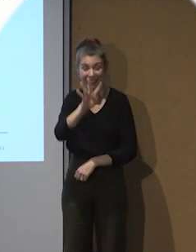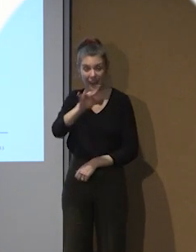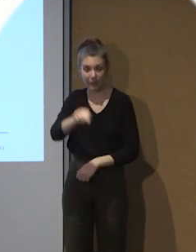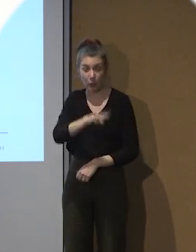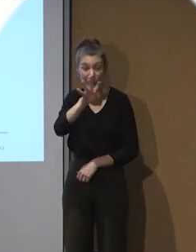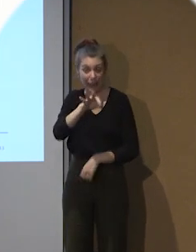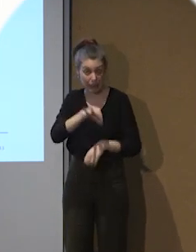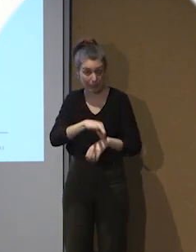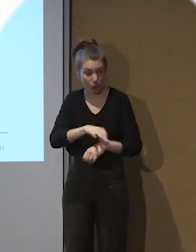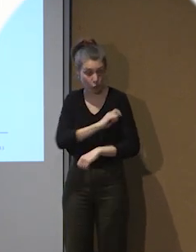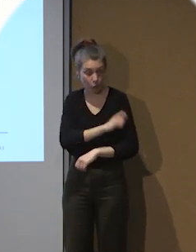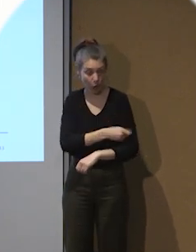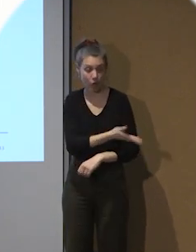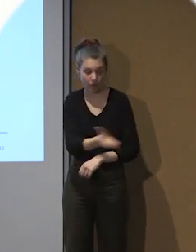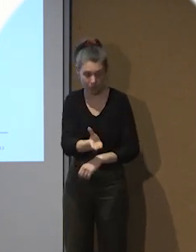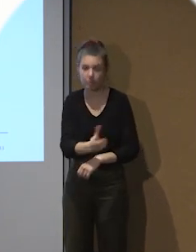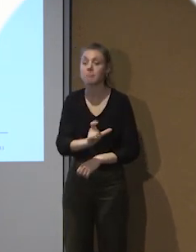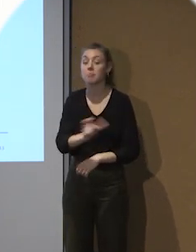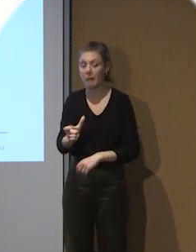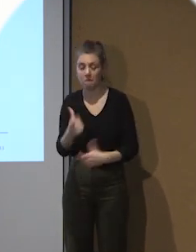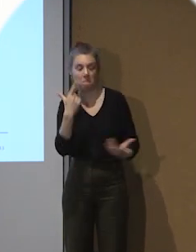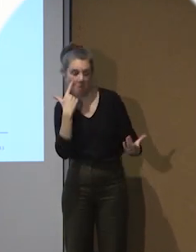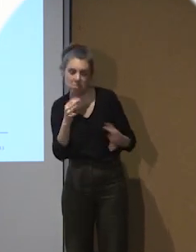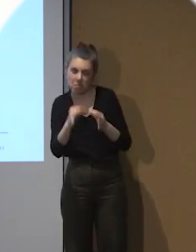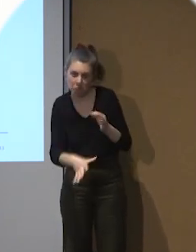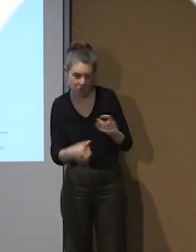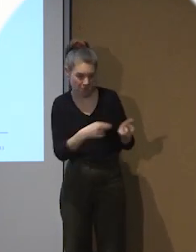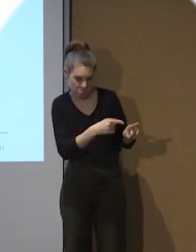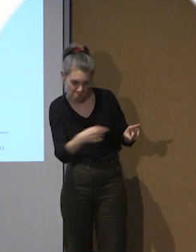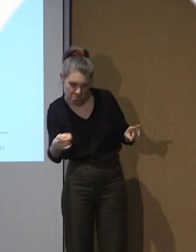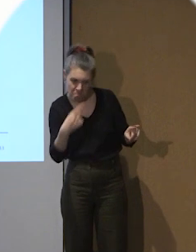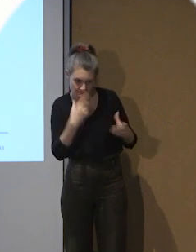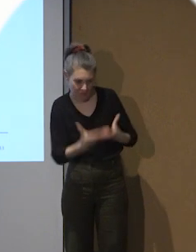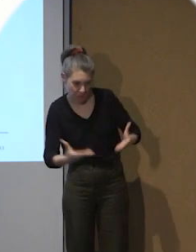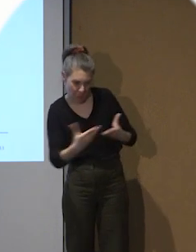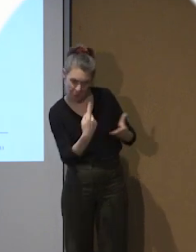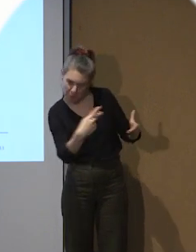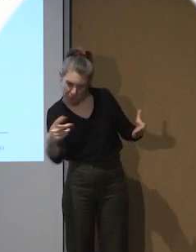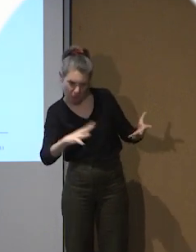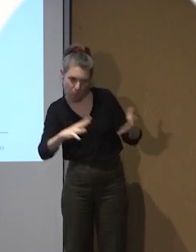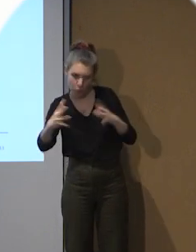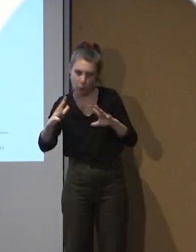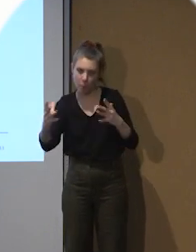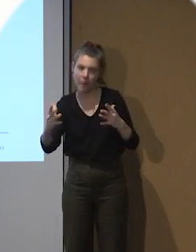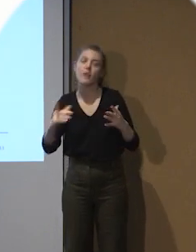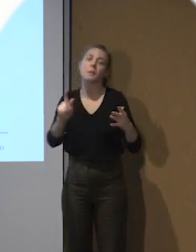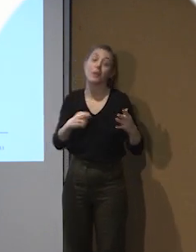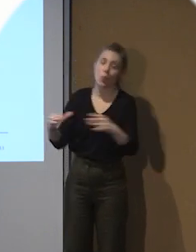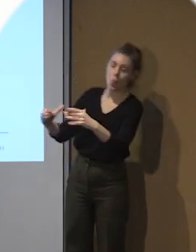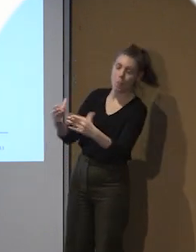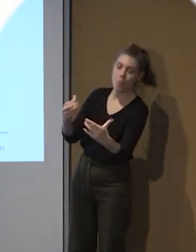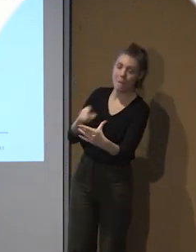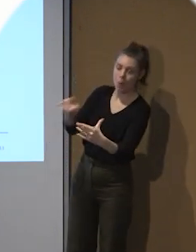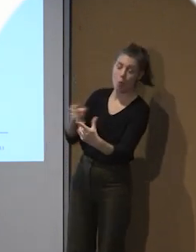on a comparé le risque et surtout on a comparé les bénéfices par rapport aux personnes qui étaient restées sédentaires. Et alors en